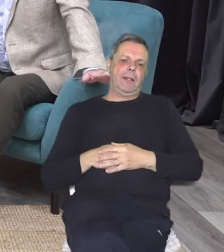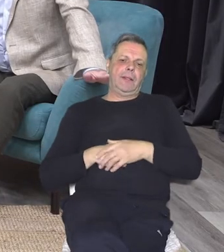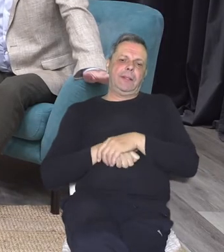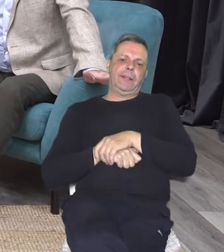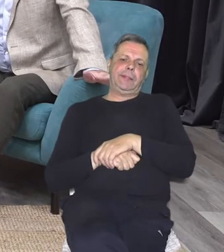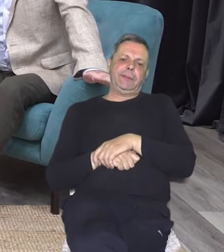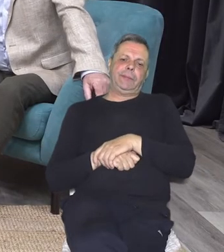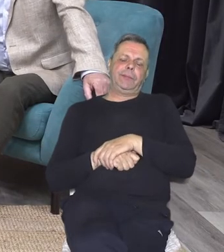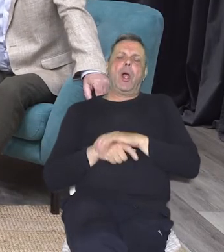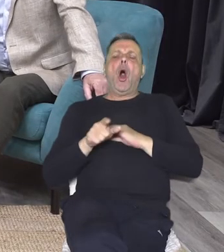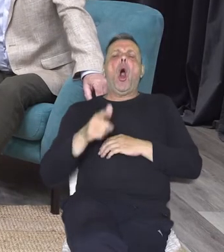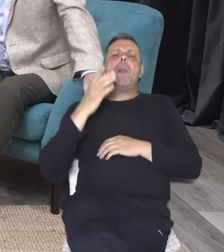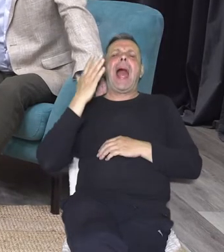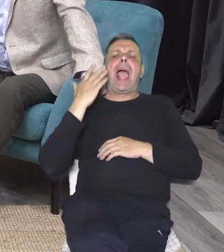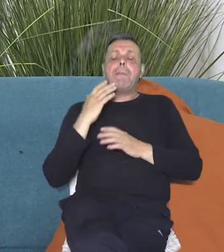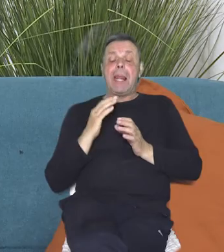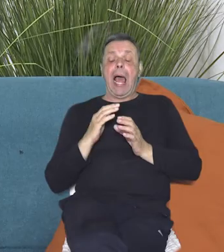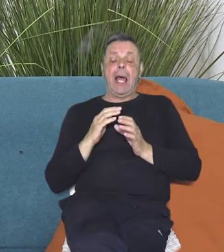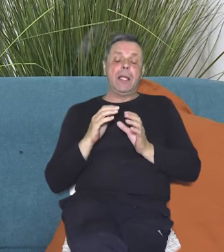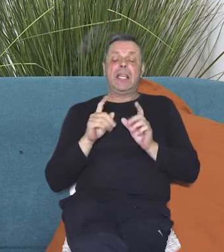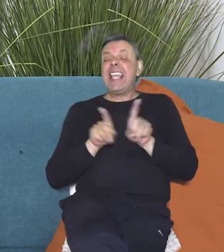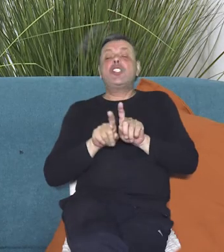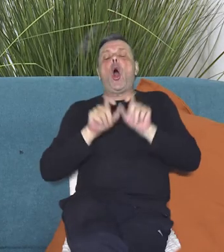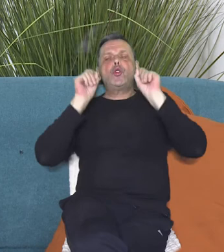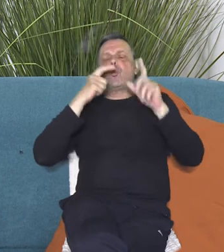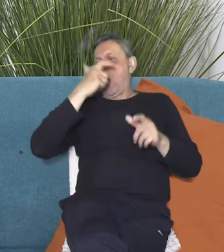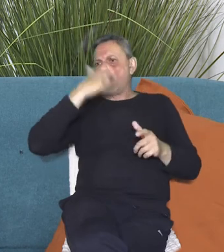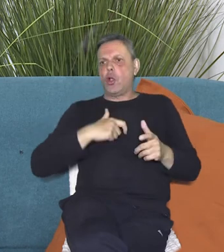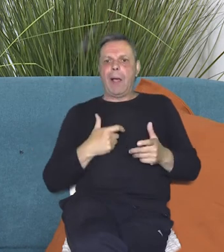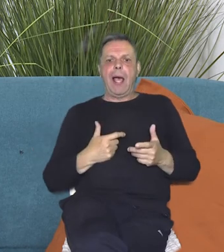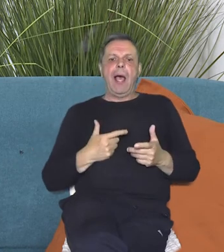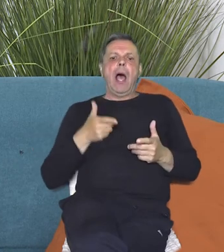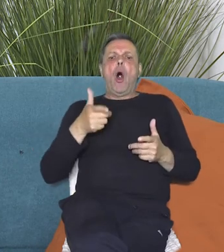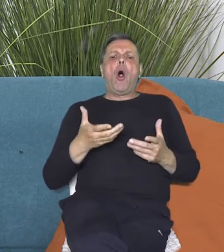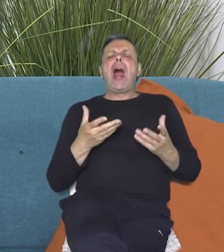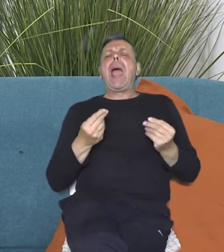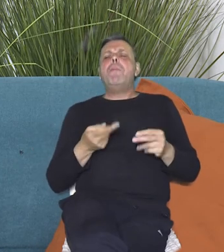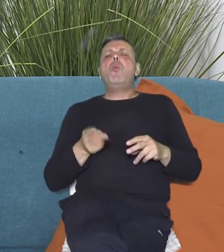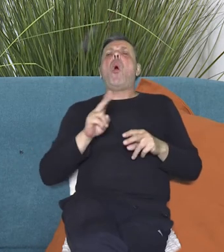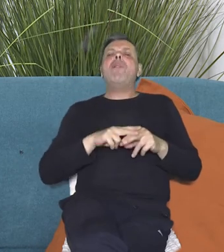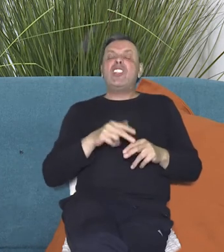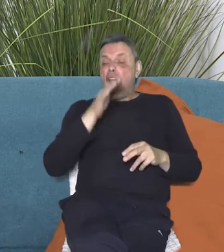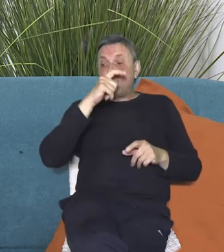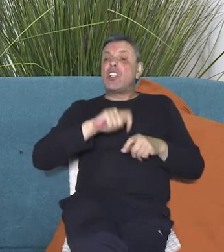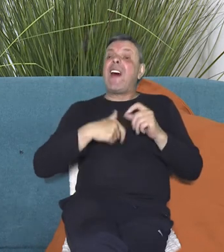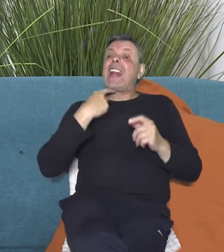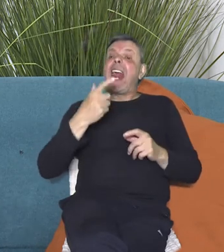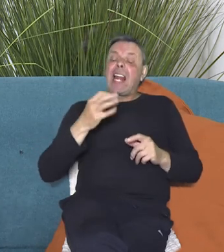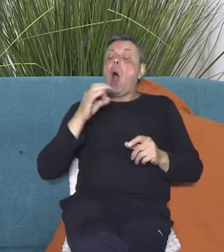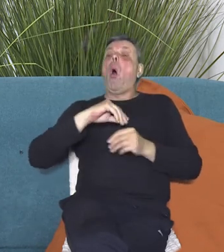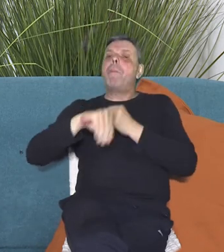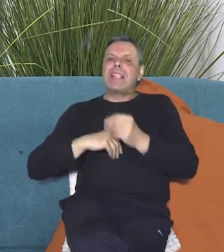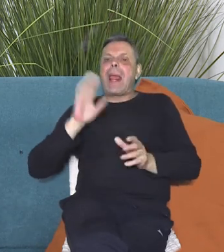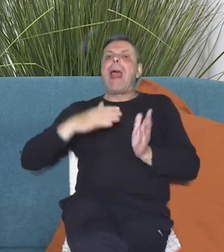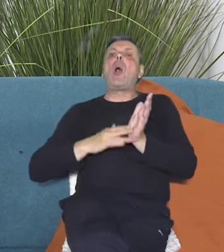Mila majka bi rekao. Ona je bila isto neobična osoba i ona je puno više toga ružnog rekla o obitelji, recimo, nego